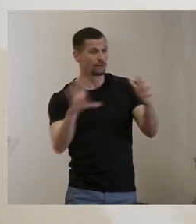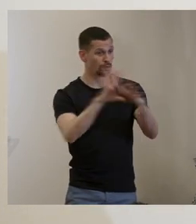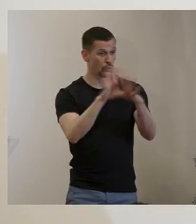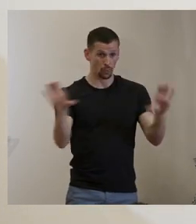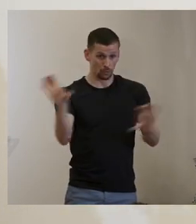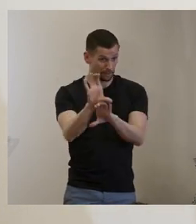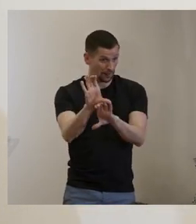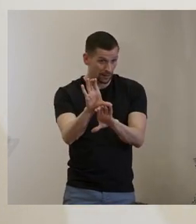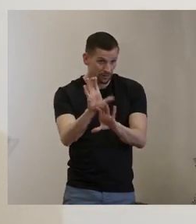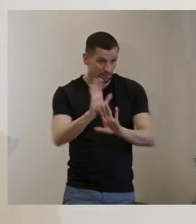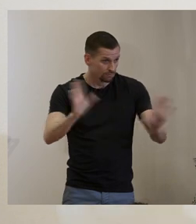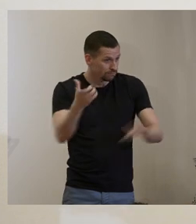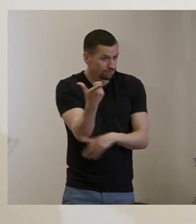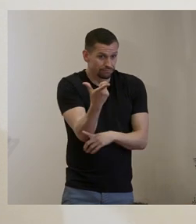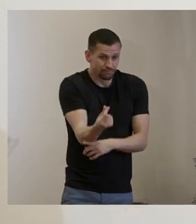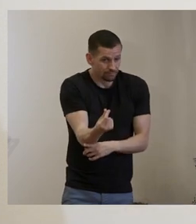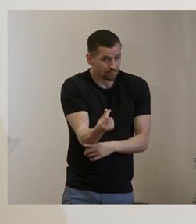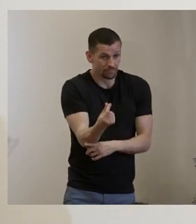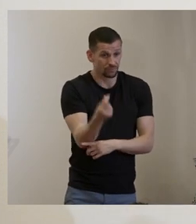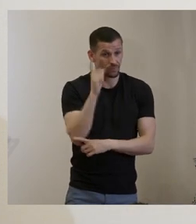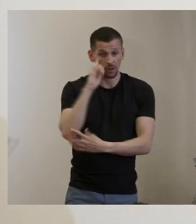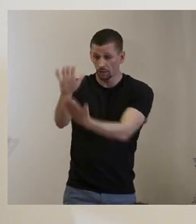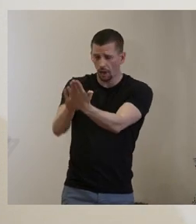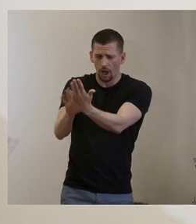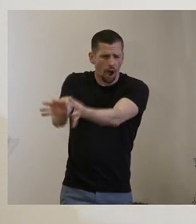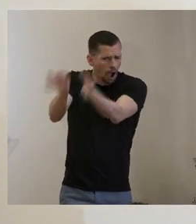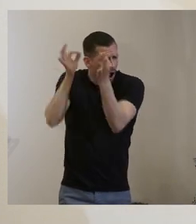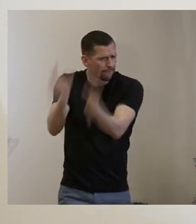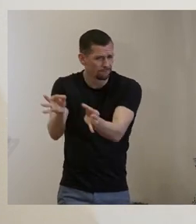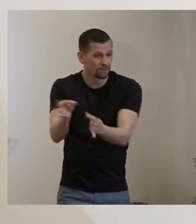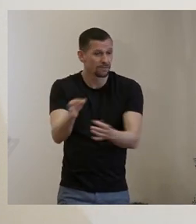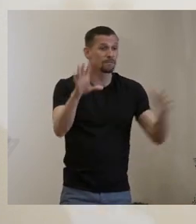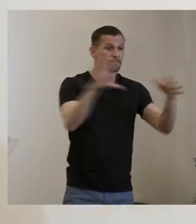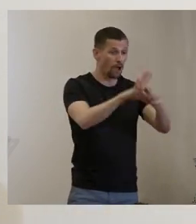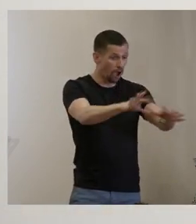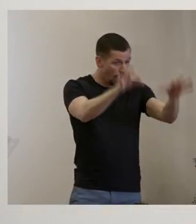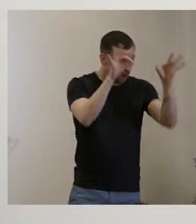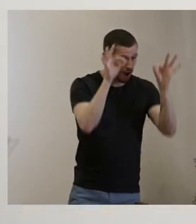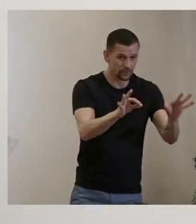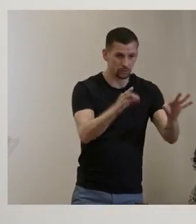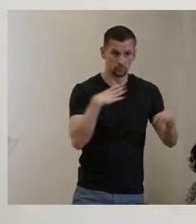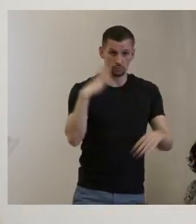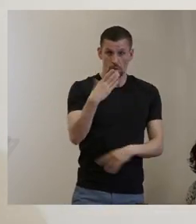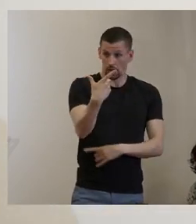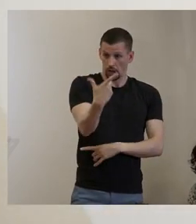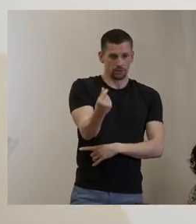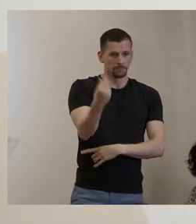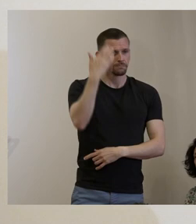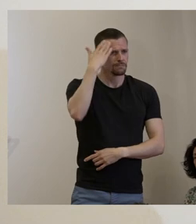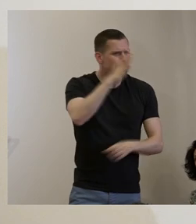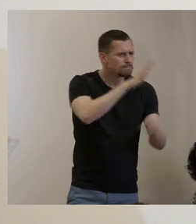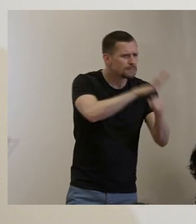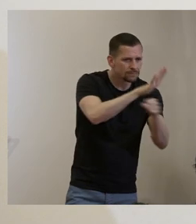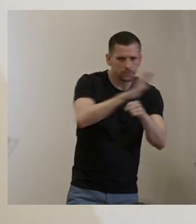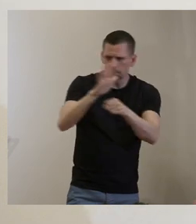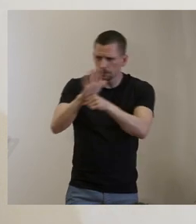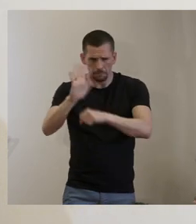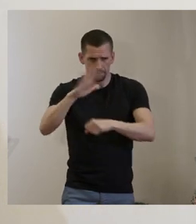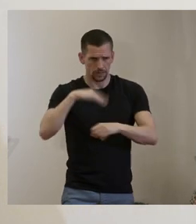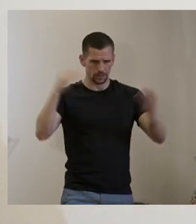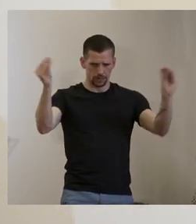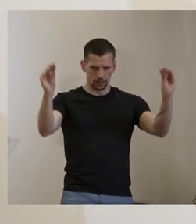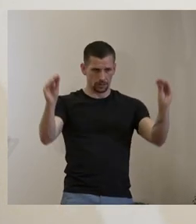sont tous les deux d'une mutuelle insuffisance. Mais les rapprocher permet de restituer la vérité